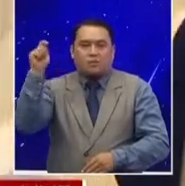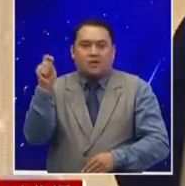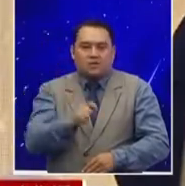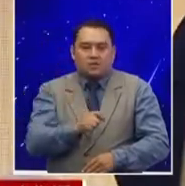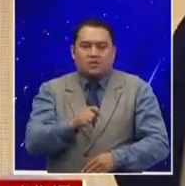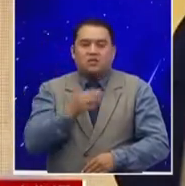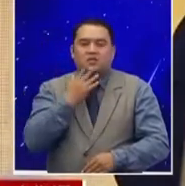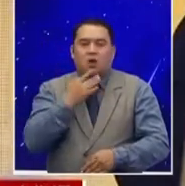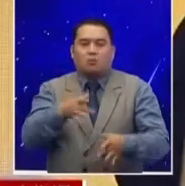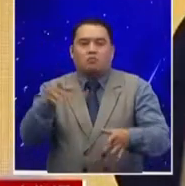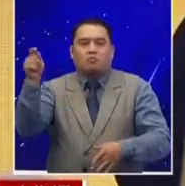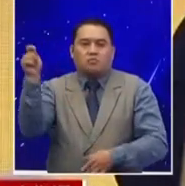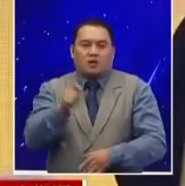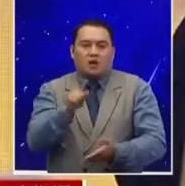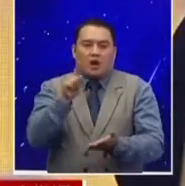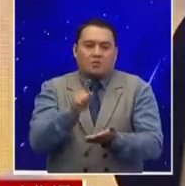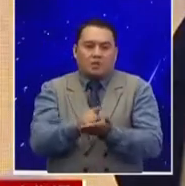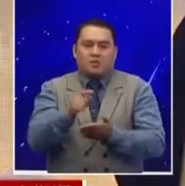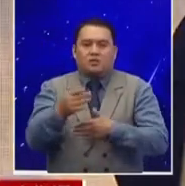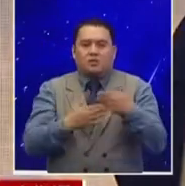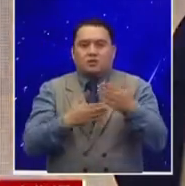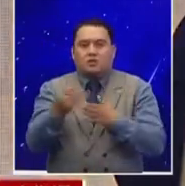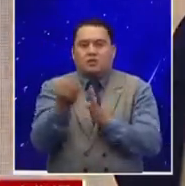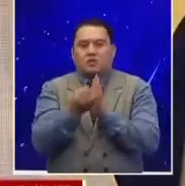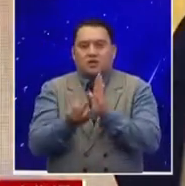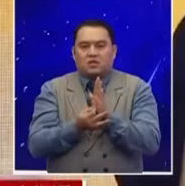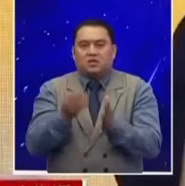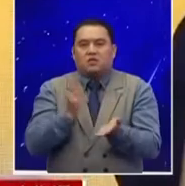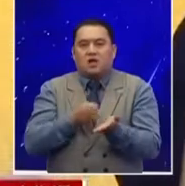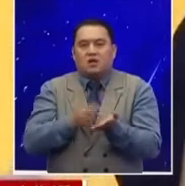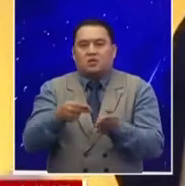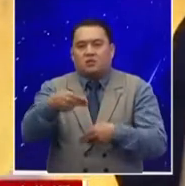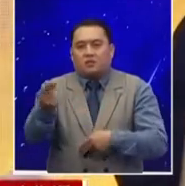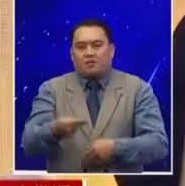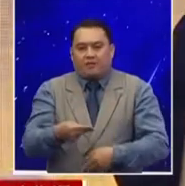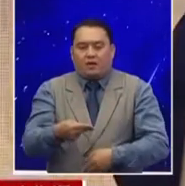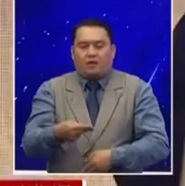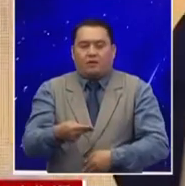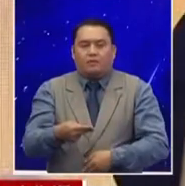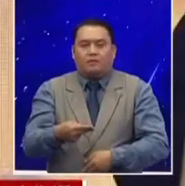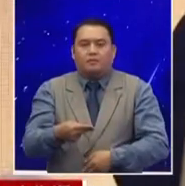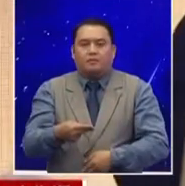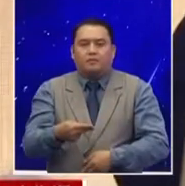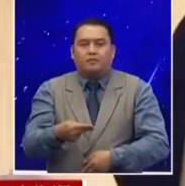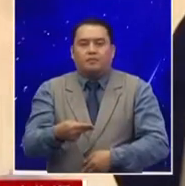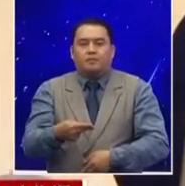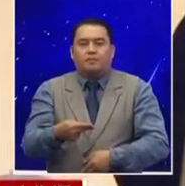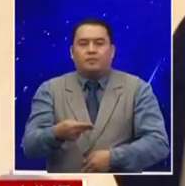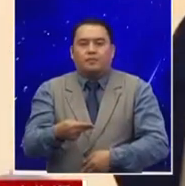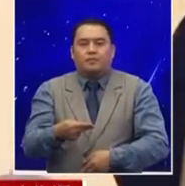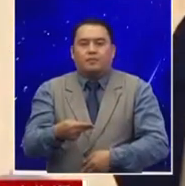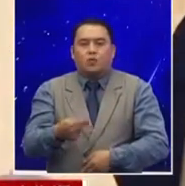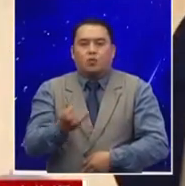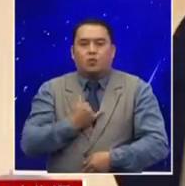прибывающие из-за рубежа должны иметь на руках свидетельство о ПЦР-тестировании.